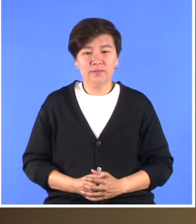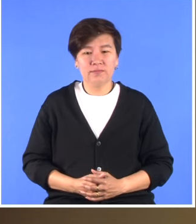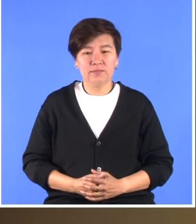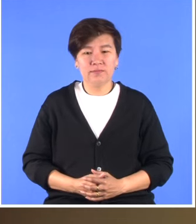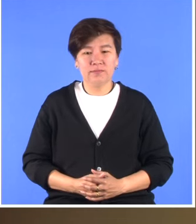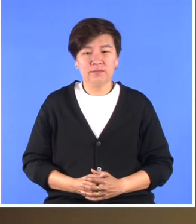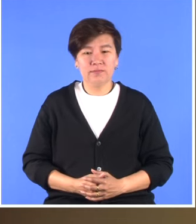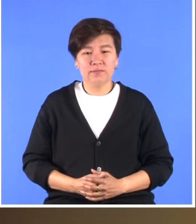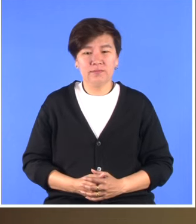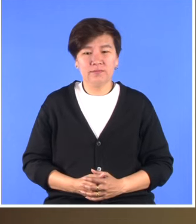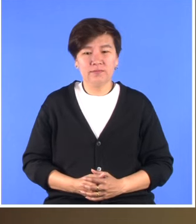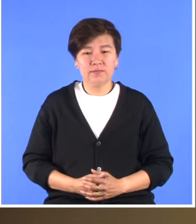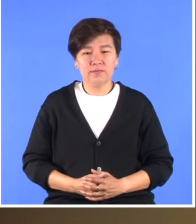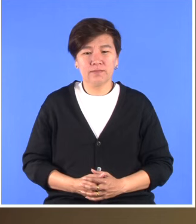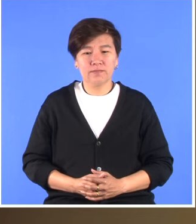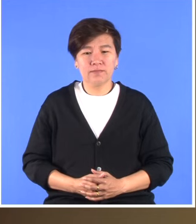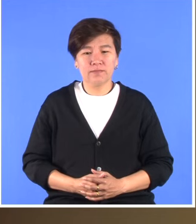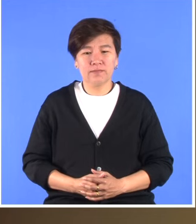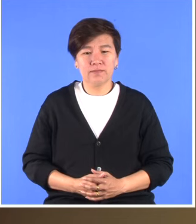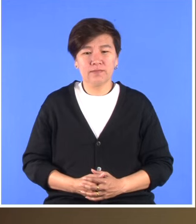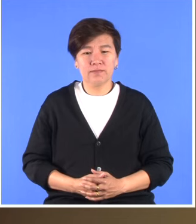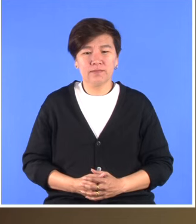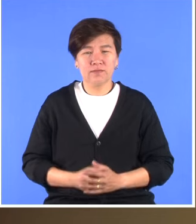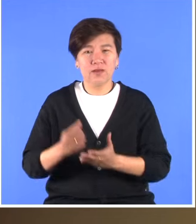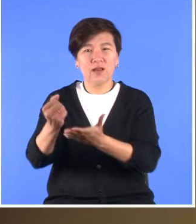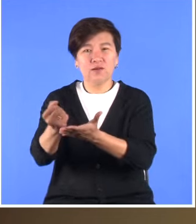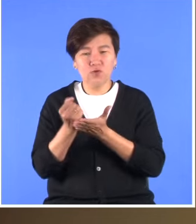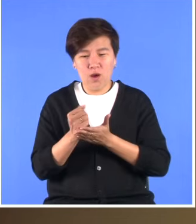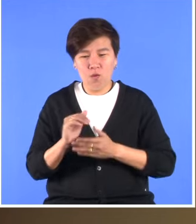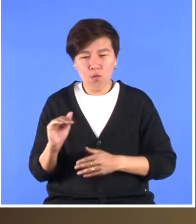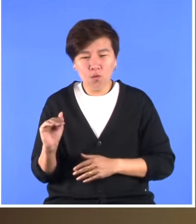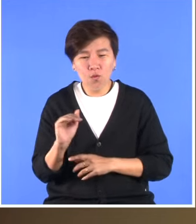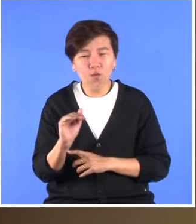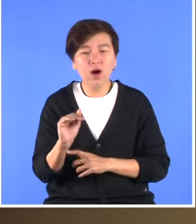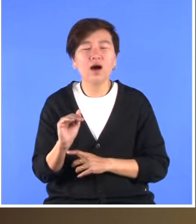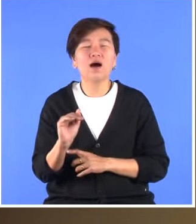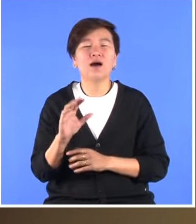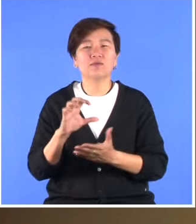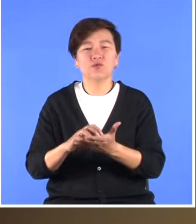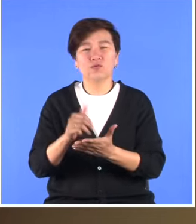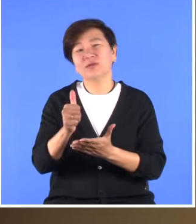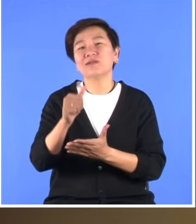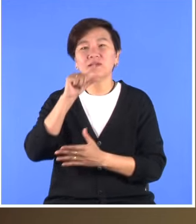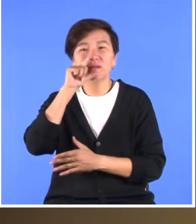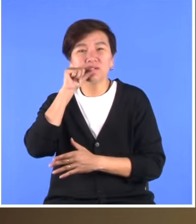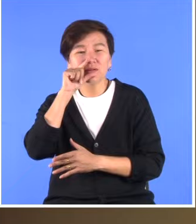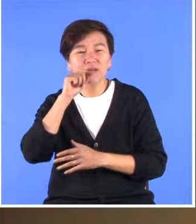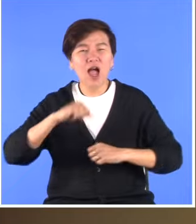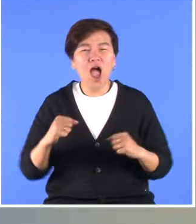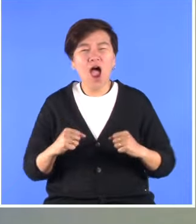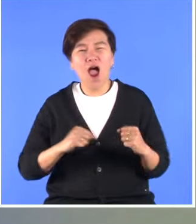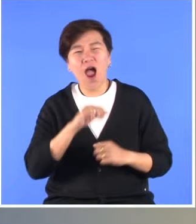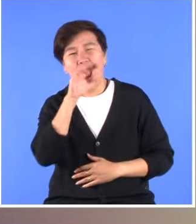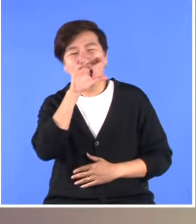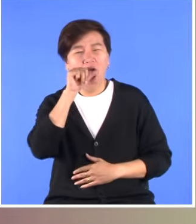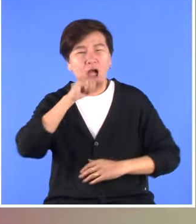นี้เนี่ยนะเอออ้านะครับเค้าก็ช่วยเหลืองูเหลือมตัวเนี้ยออกมาได้ส่วนไก่ก็ขันกันลั่นเลยอ